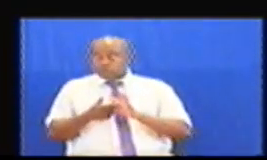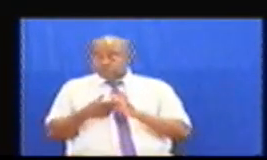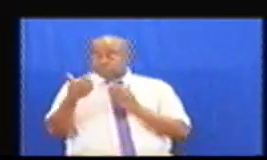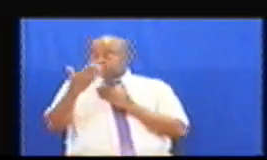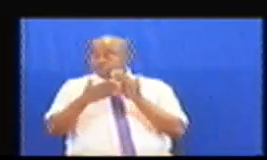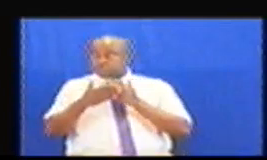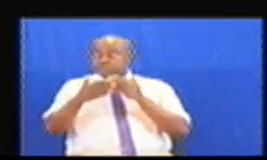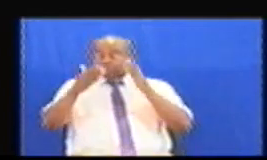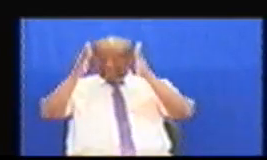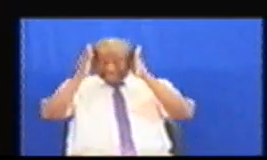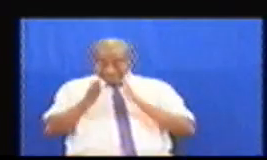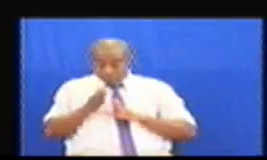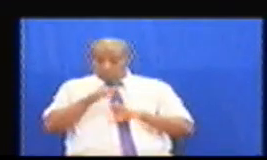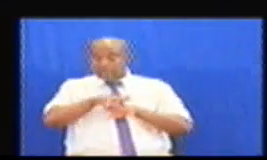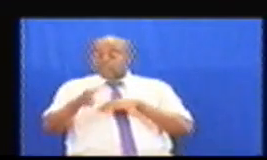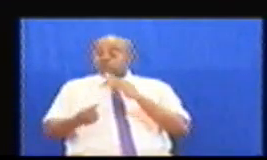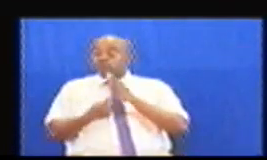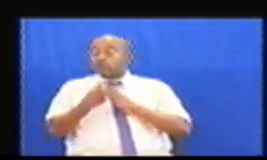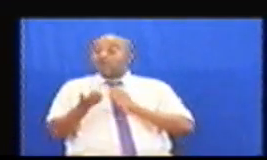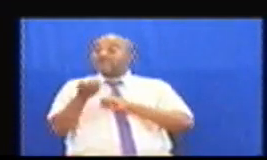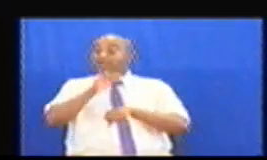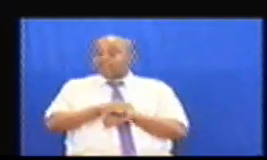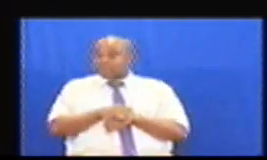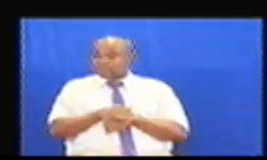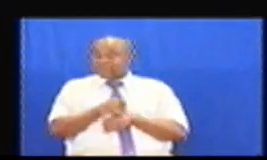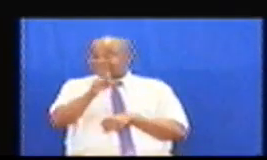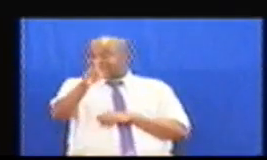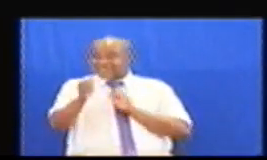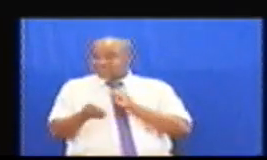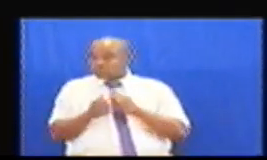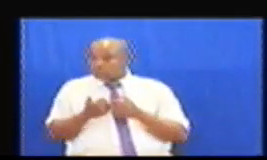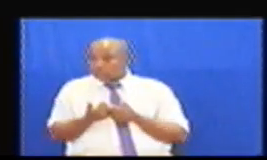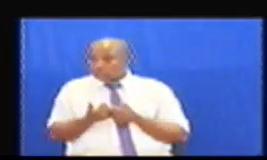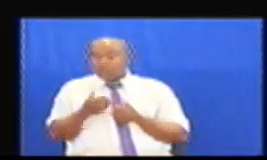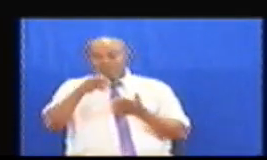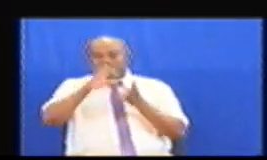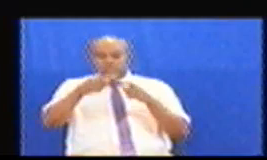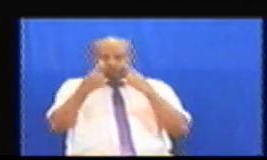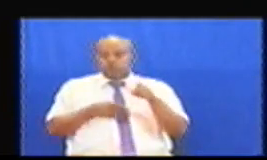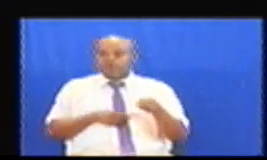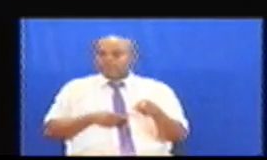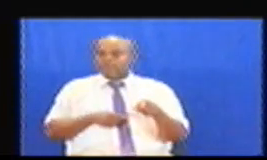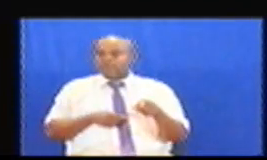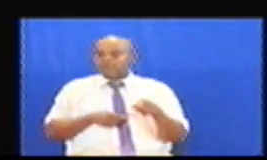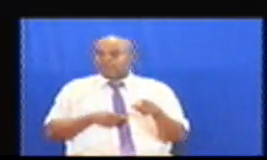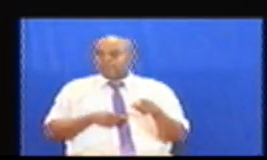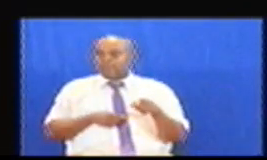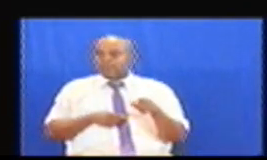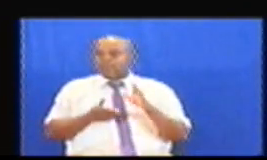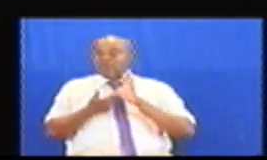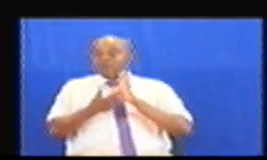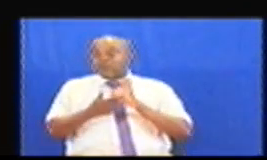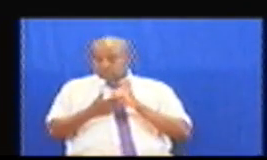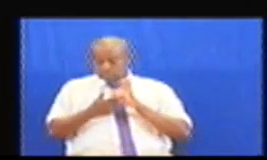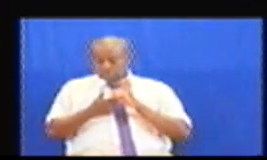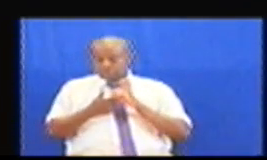wataalamu kupitia serikali, tunaona kulikabili hili janga manufaa yake tunaanza kuyaona. Mfano nchi ya South Korea, mnafahamu